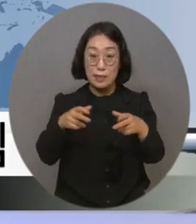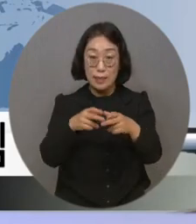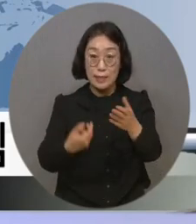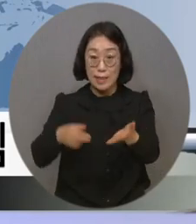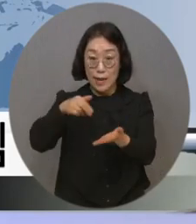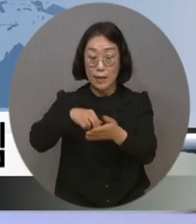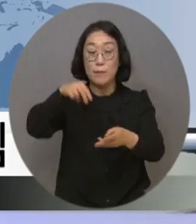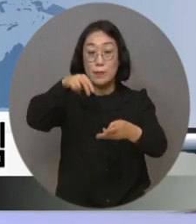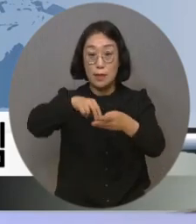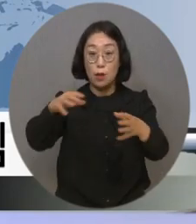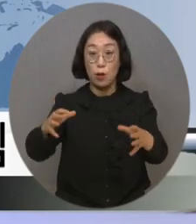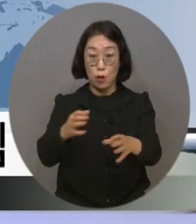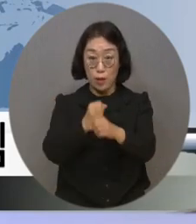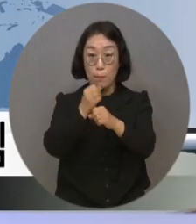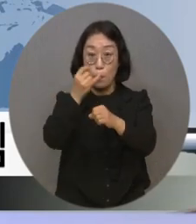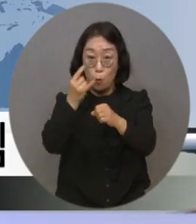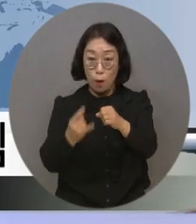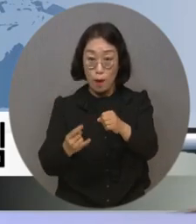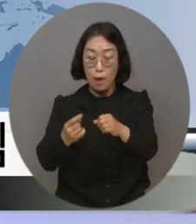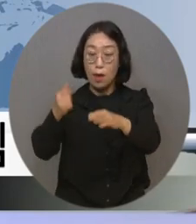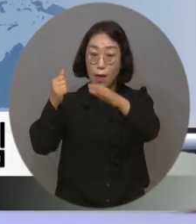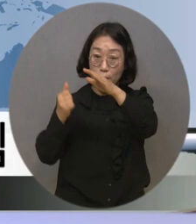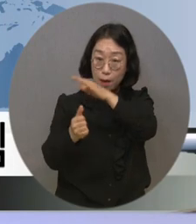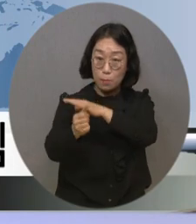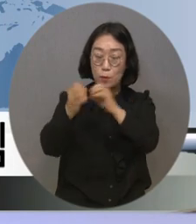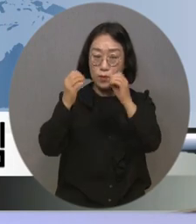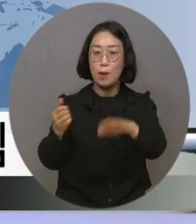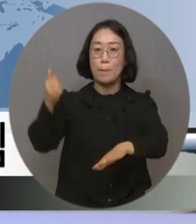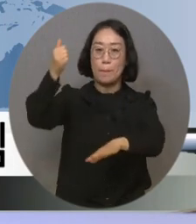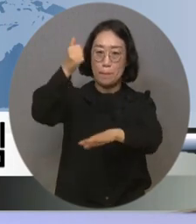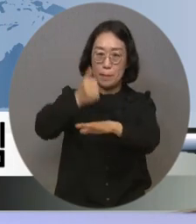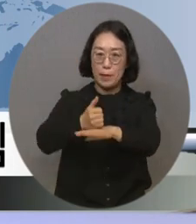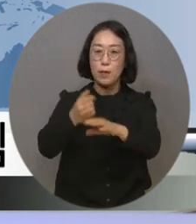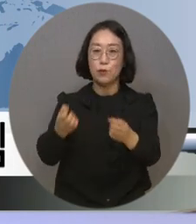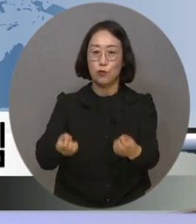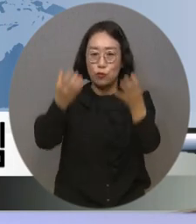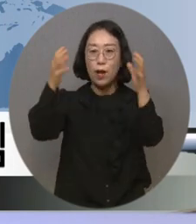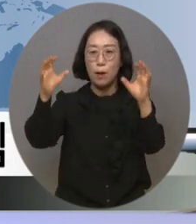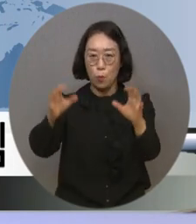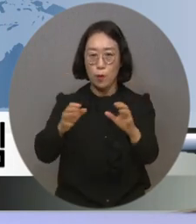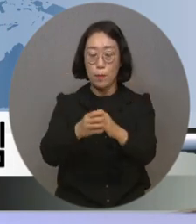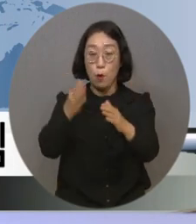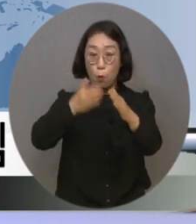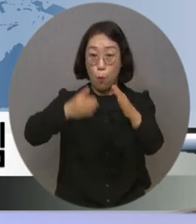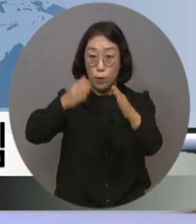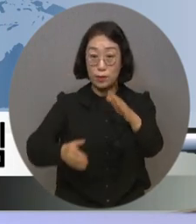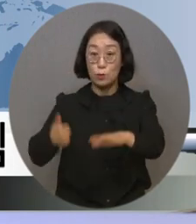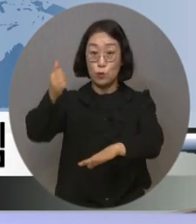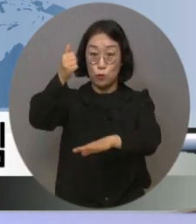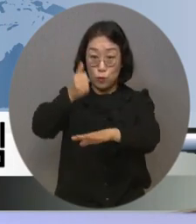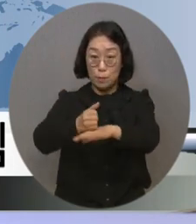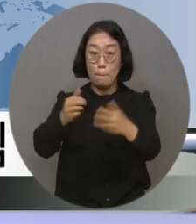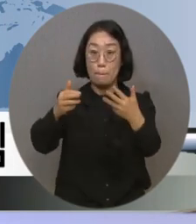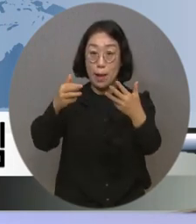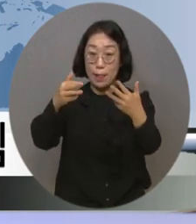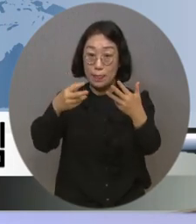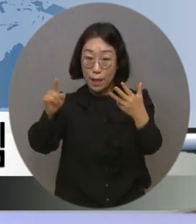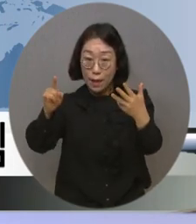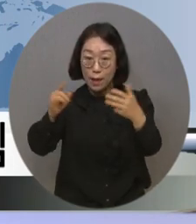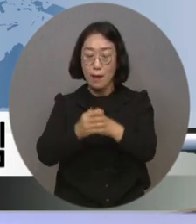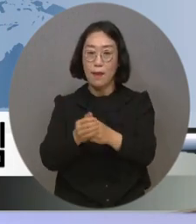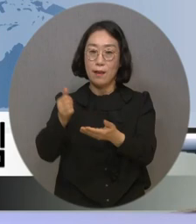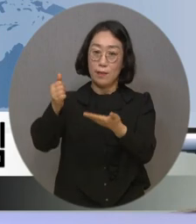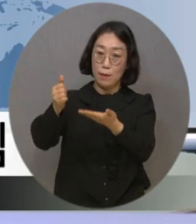한국장애인자립생활센터 총연합회 상임대표 이 취임식이 열렸습니다. 공식 취임식을 가진 제8대 진형식